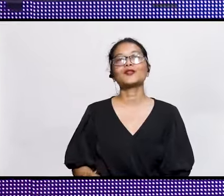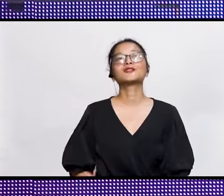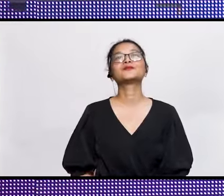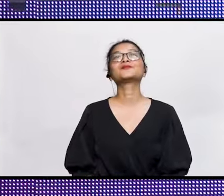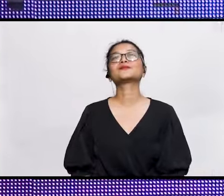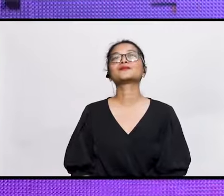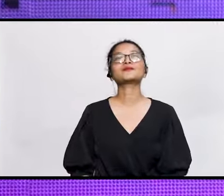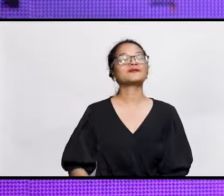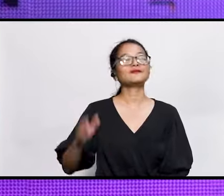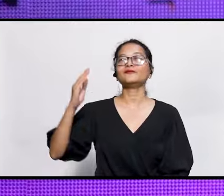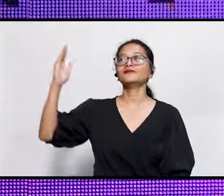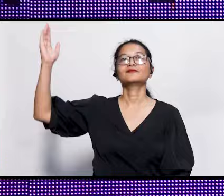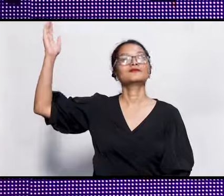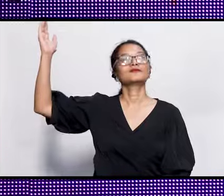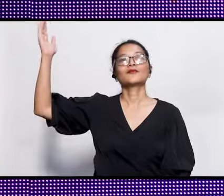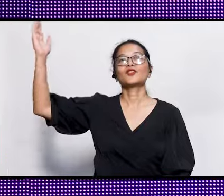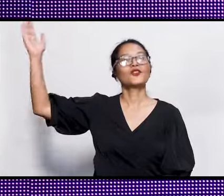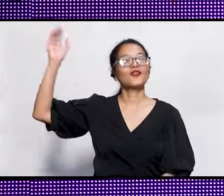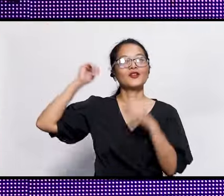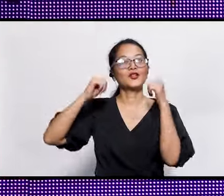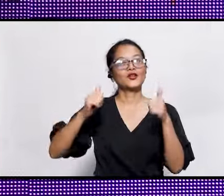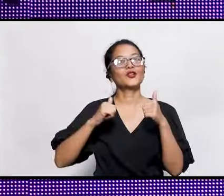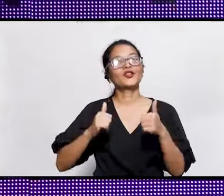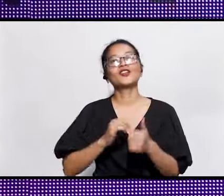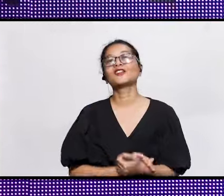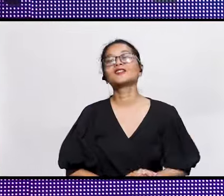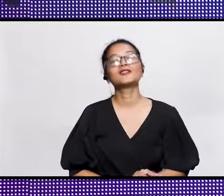God You Are Awesome God